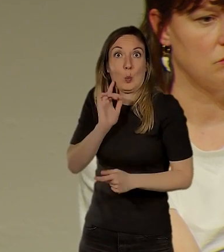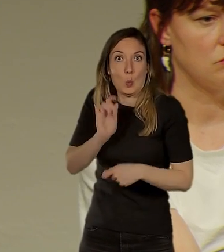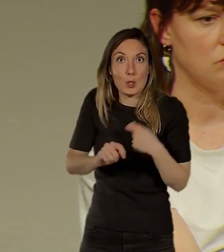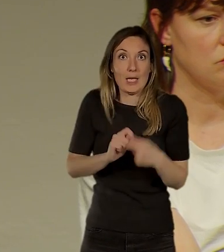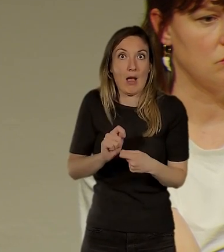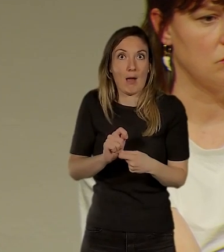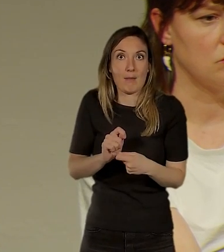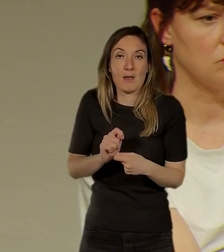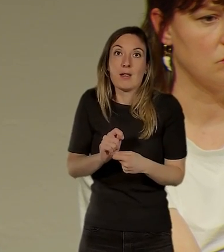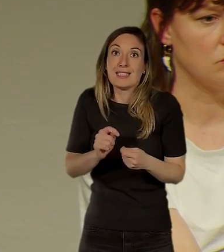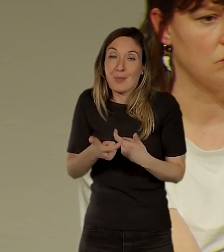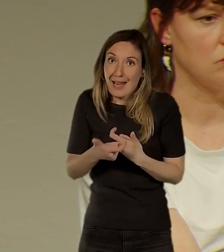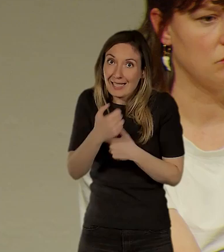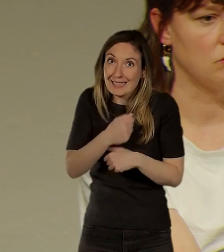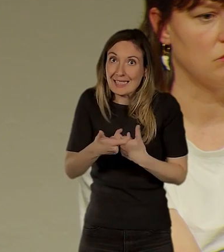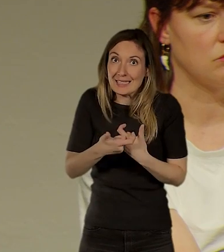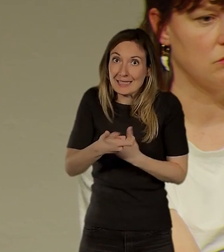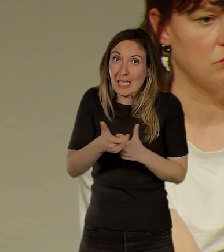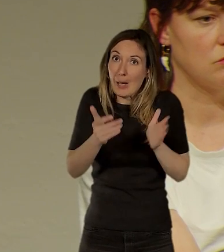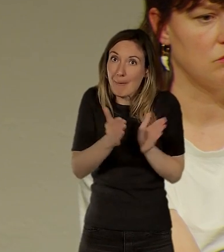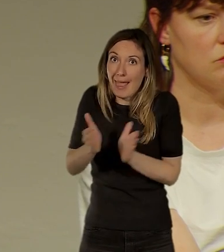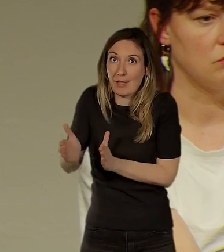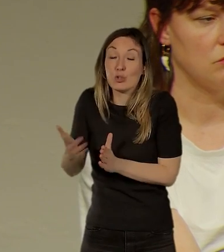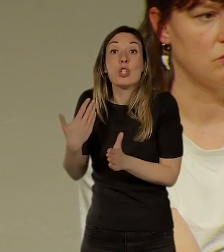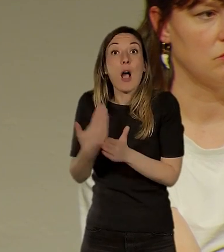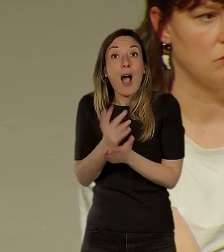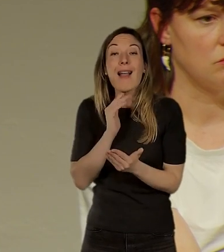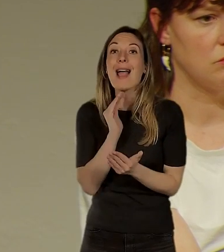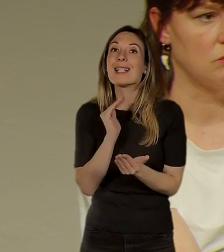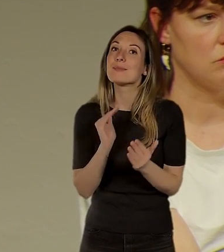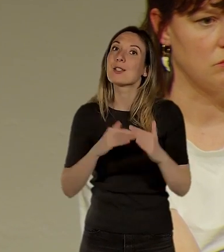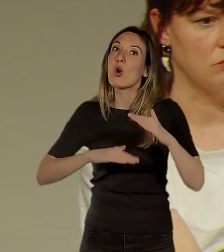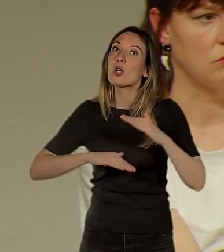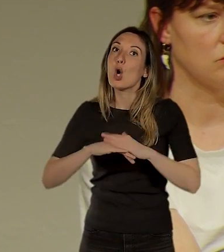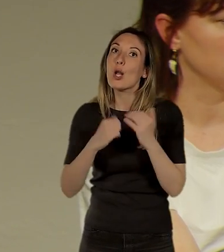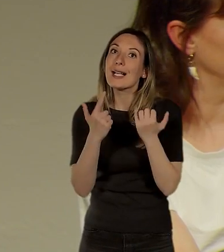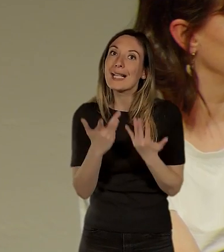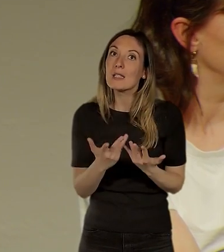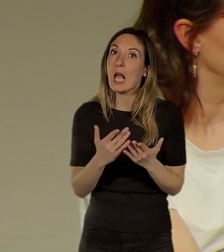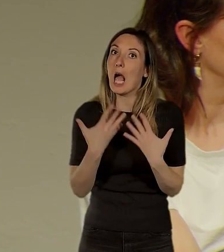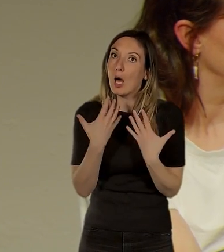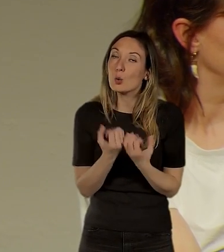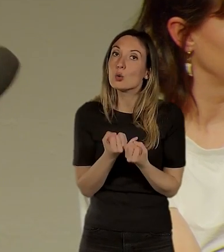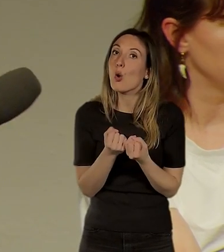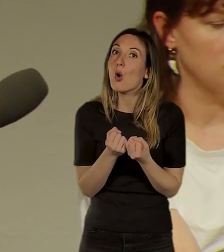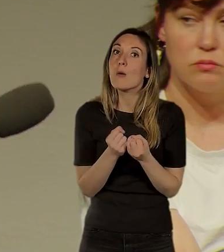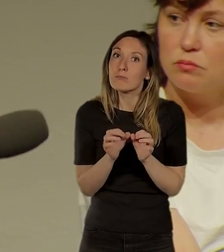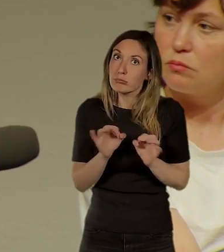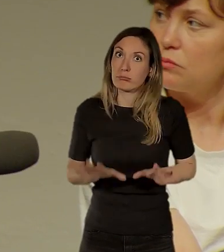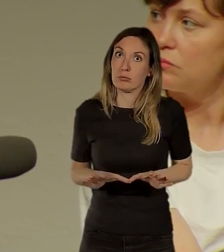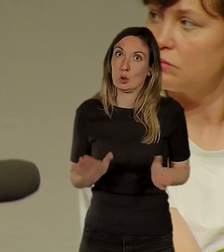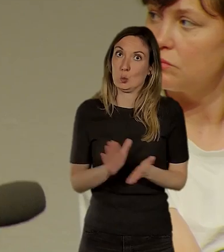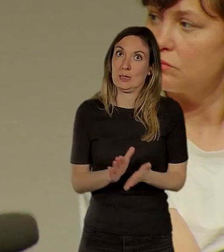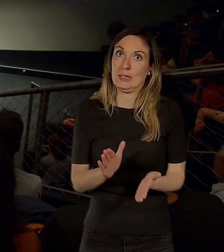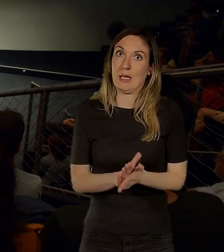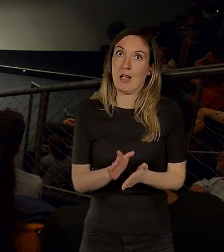menšího průměru té silnice, a přesto vlastně její kapacita zůstává de facto jako zachovaná. Takže vlastně stručně